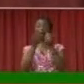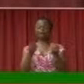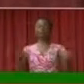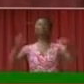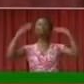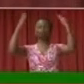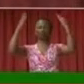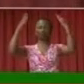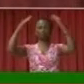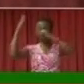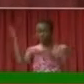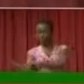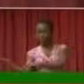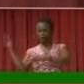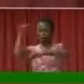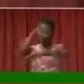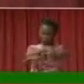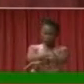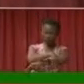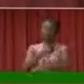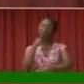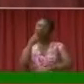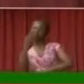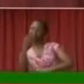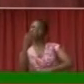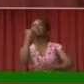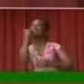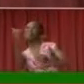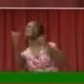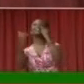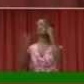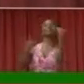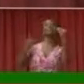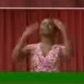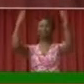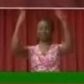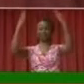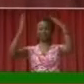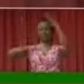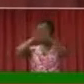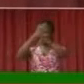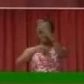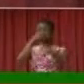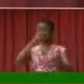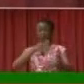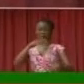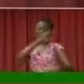Du matin au soir, nous ne pouvons que dire à Dieu, merci Seigneur pour avoir fait de moi chrétien.